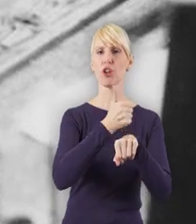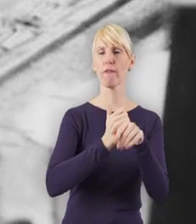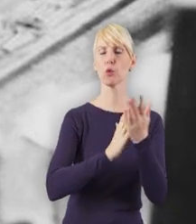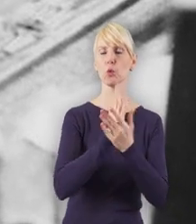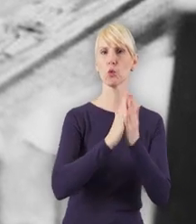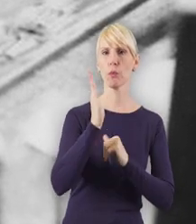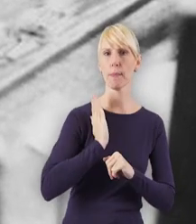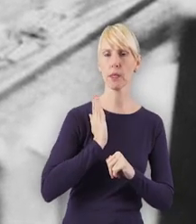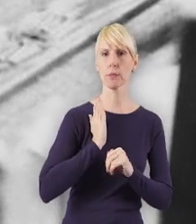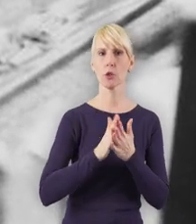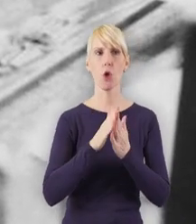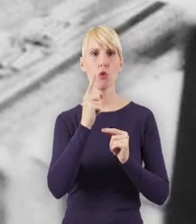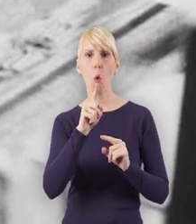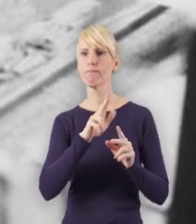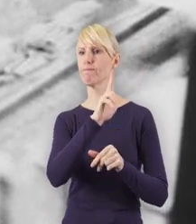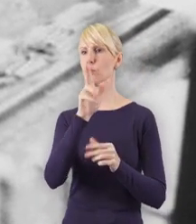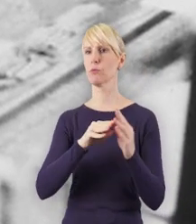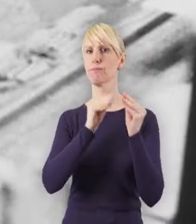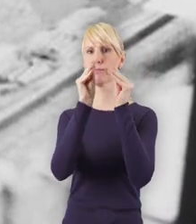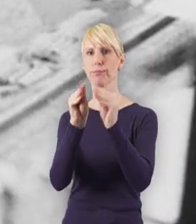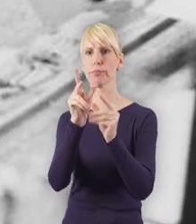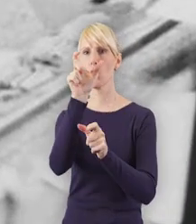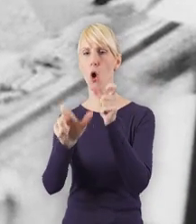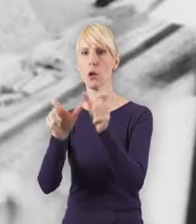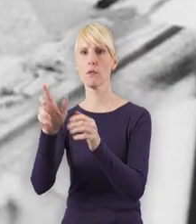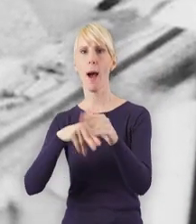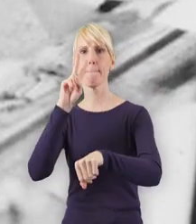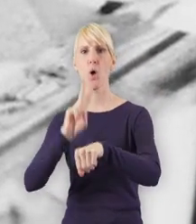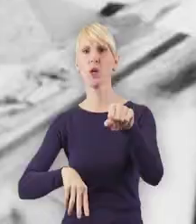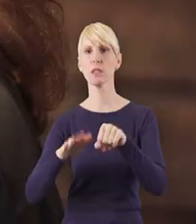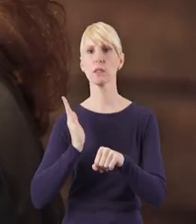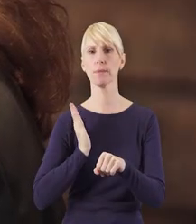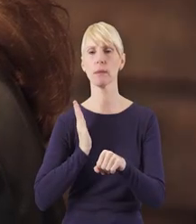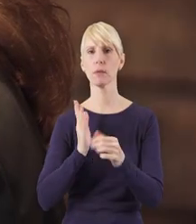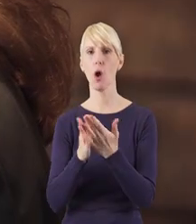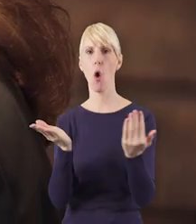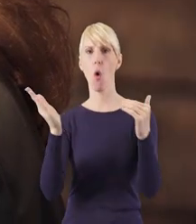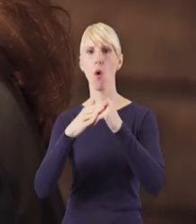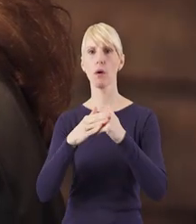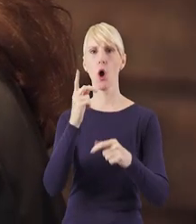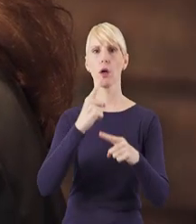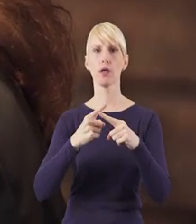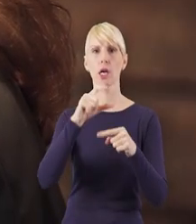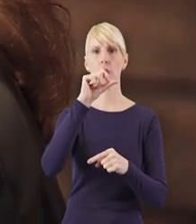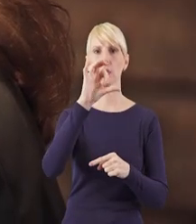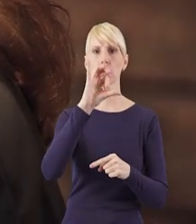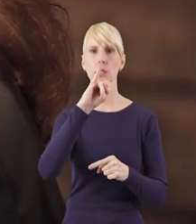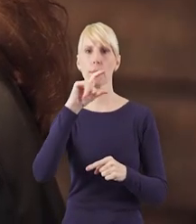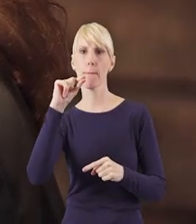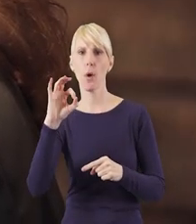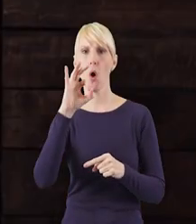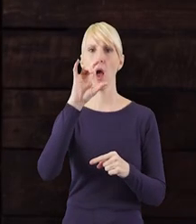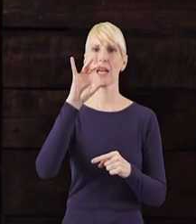Gestapo, powierzył tę akcję specjalnym grupom operacyjnym Policji Bezpieczeństwa, składającym się z członków SIPO, SD